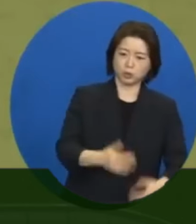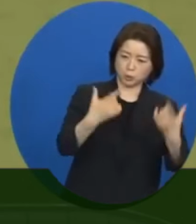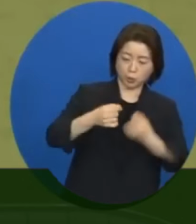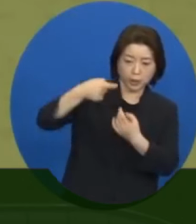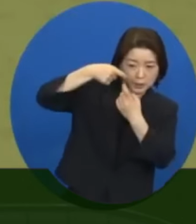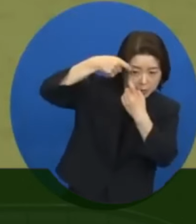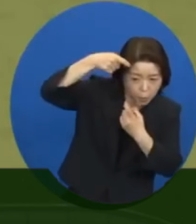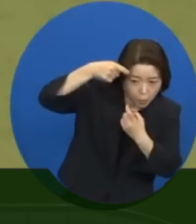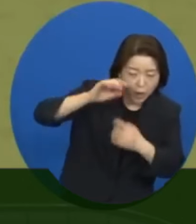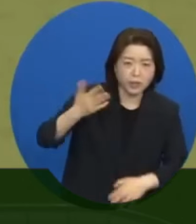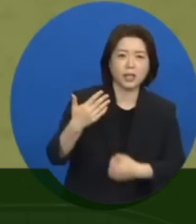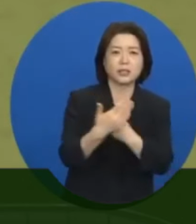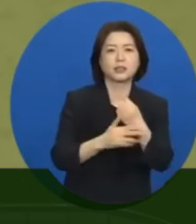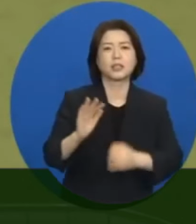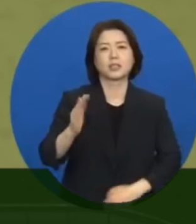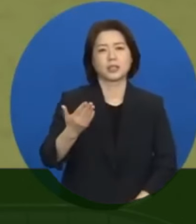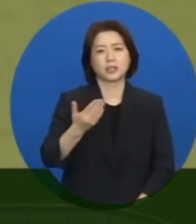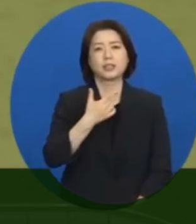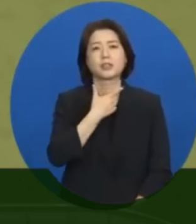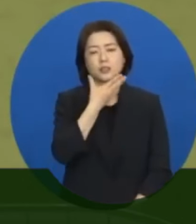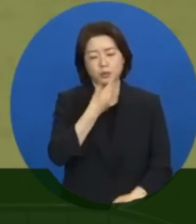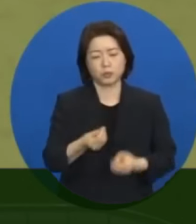은혜가 있게 되기를 축복합니다